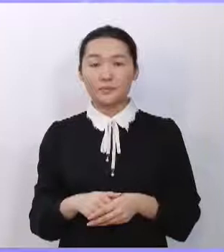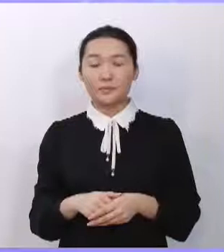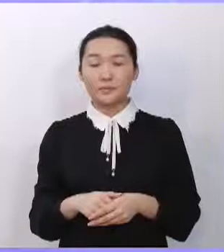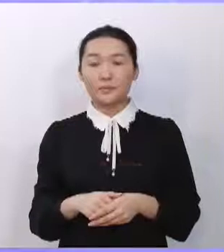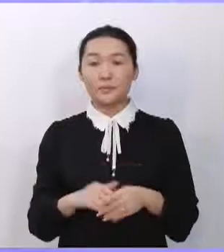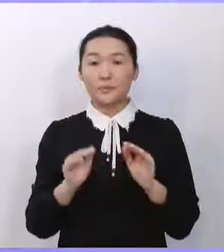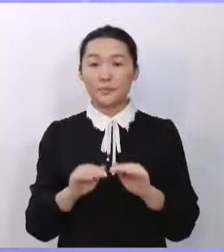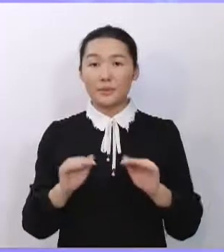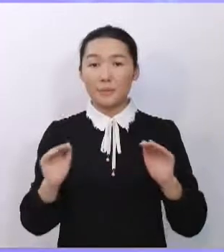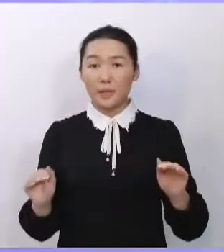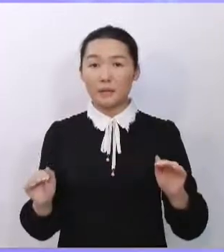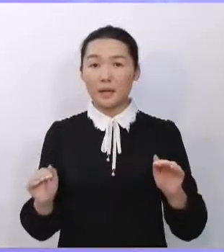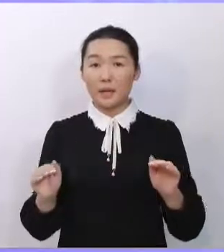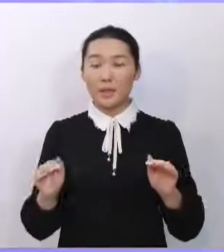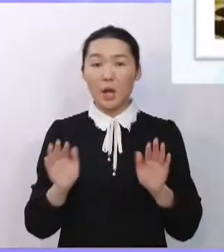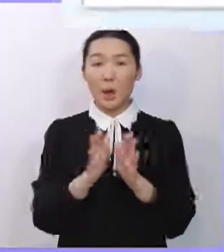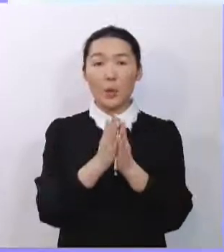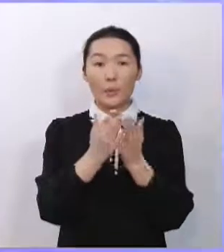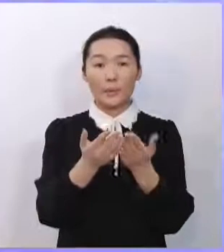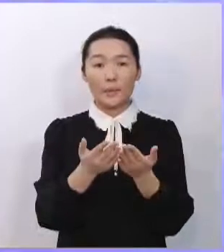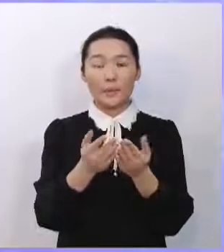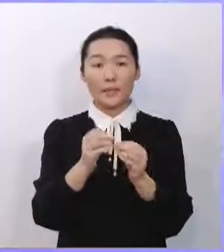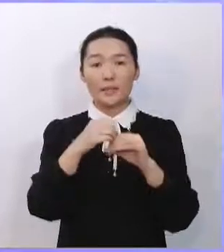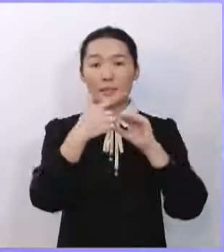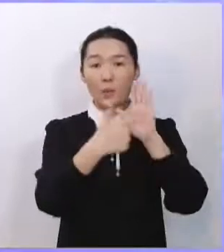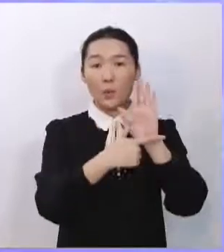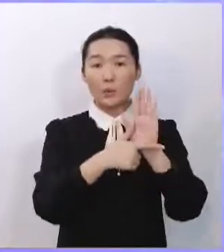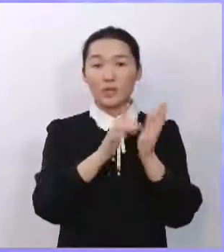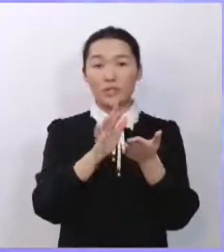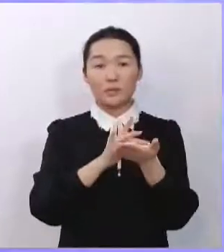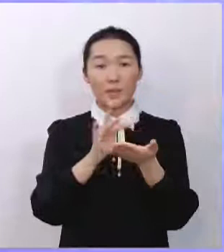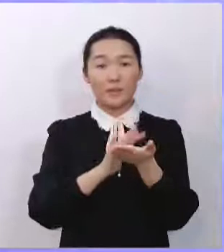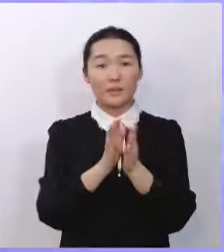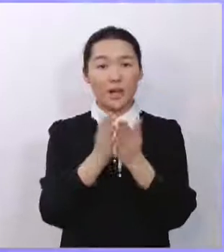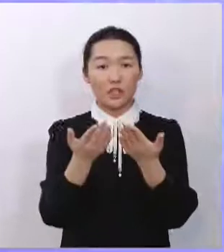Анда эмесе балдар, окуу китебиңердин 17-чи бетин ачкыла.